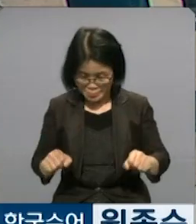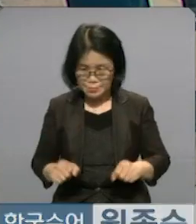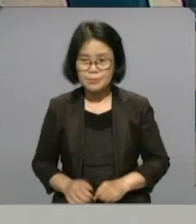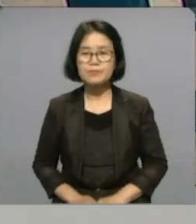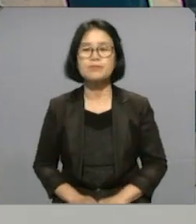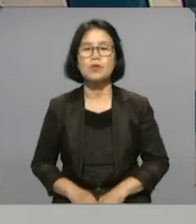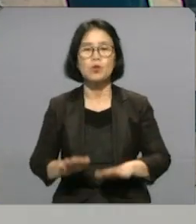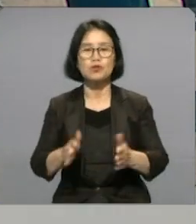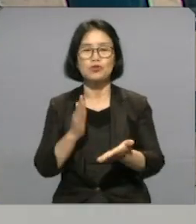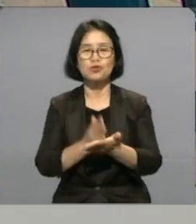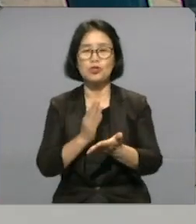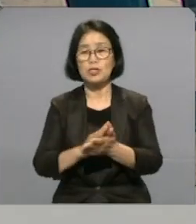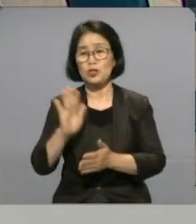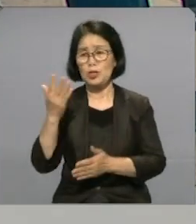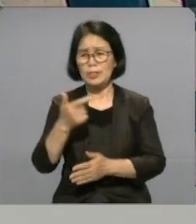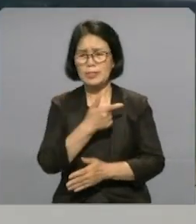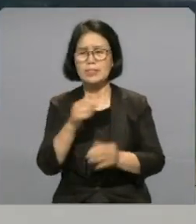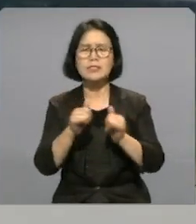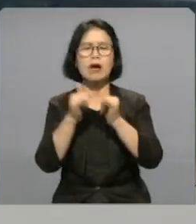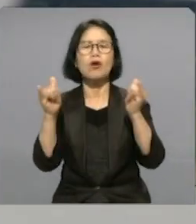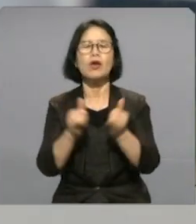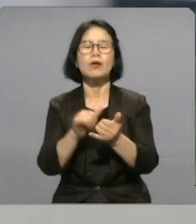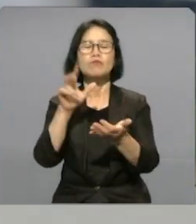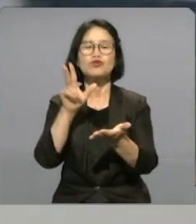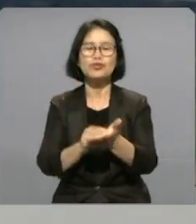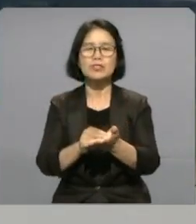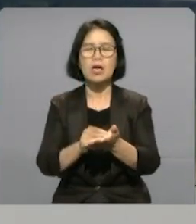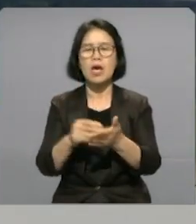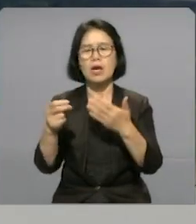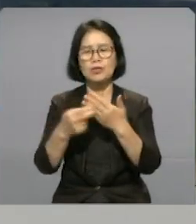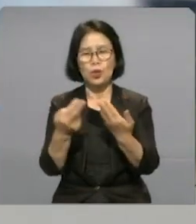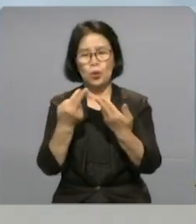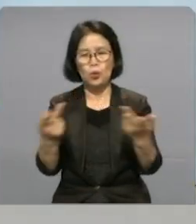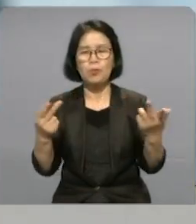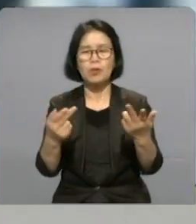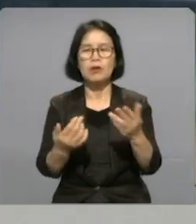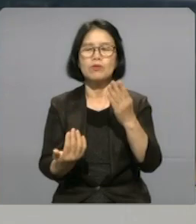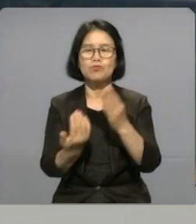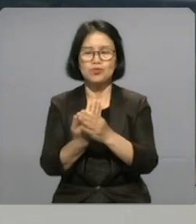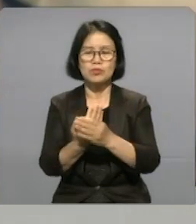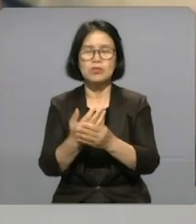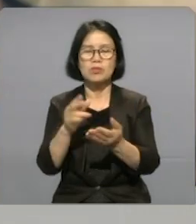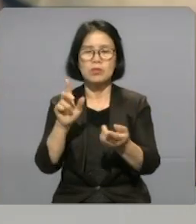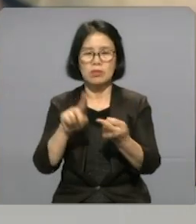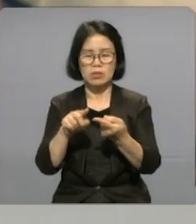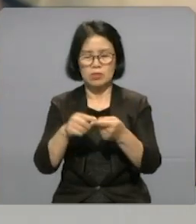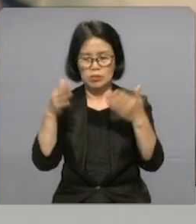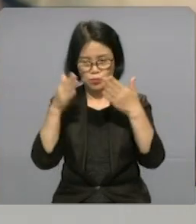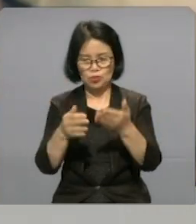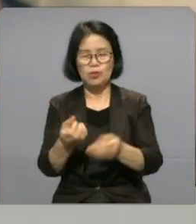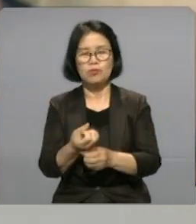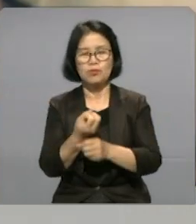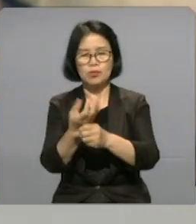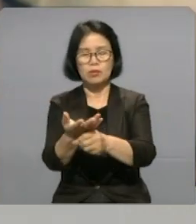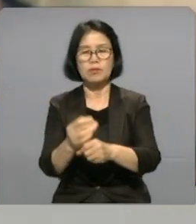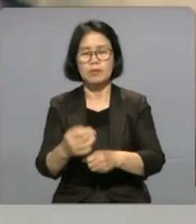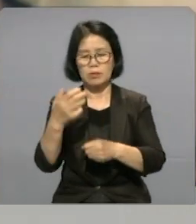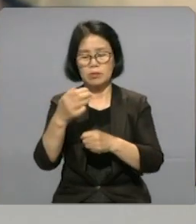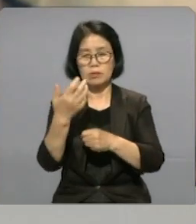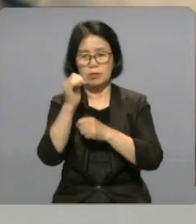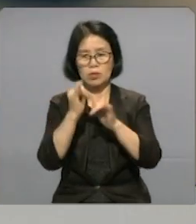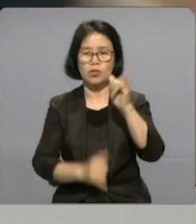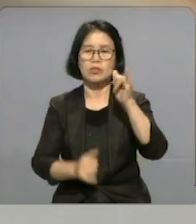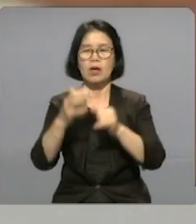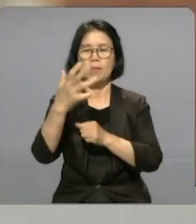오늘 뉴스원에서는 최근 큰 사회적 문제가 되고 있는 의료 공백 사태를 집중적으로 전해드리겠습니다. 82년 역사를 가진